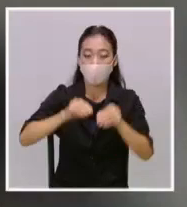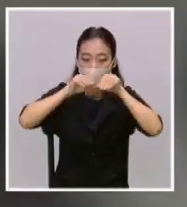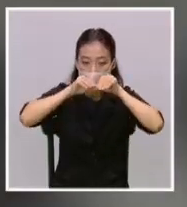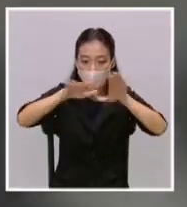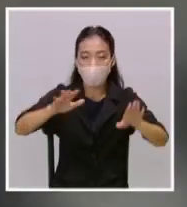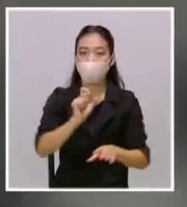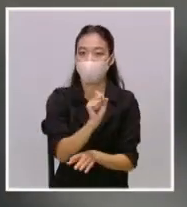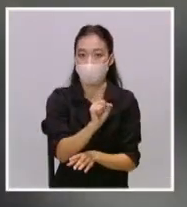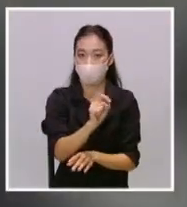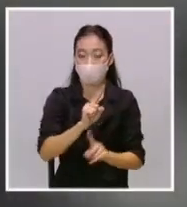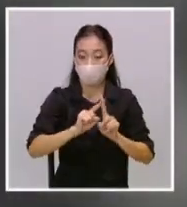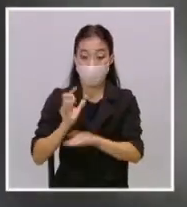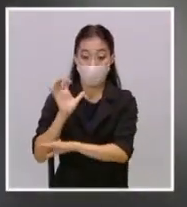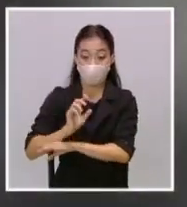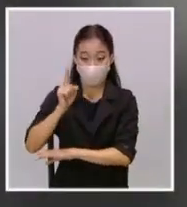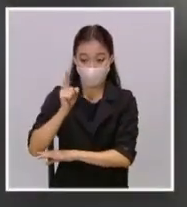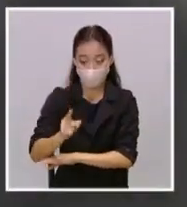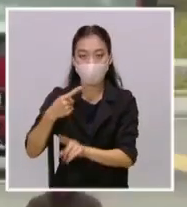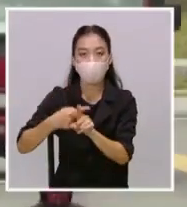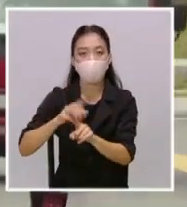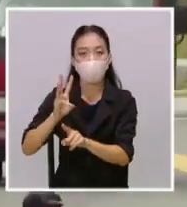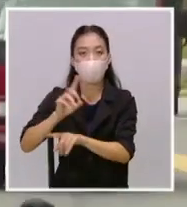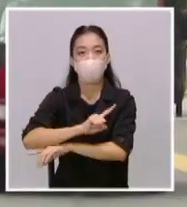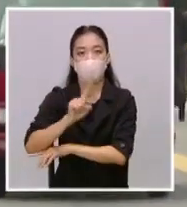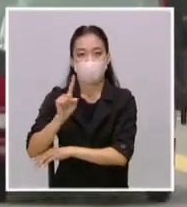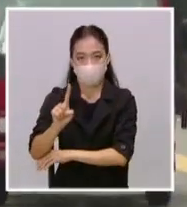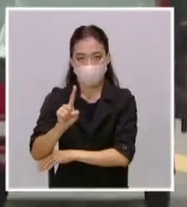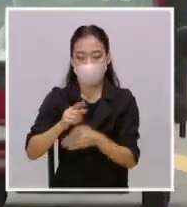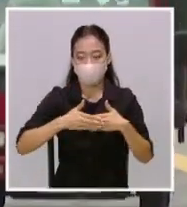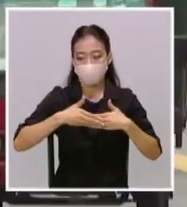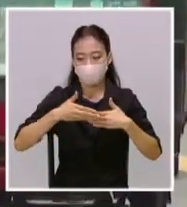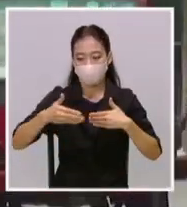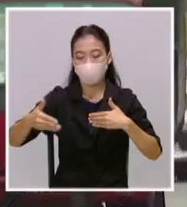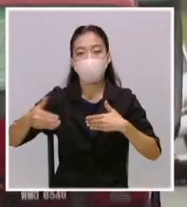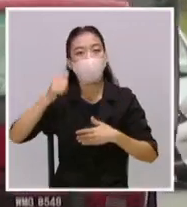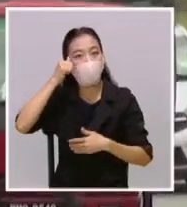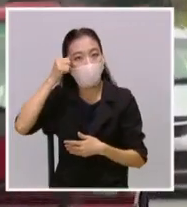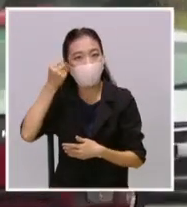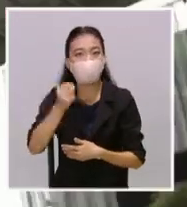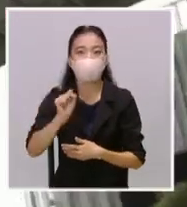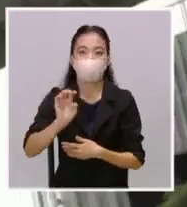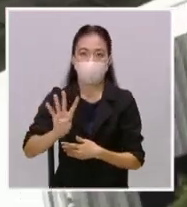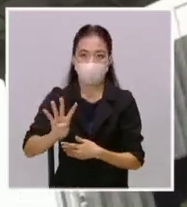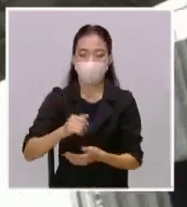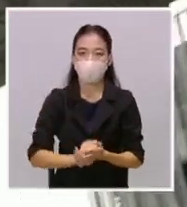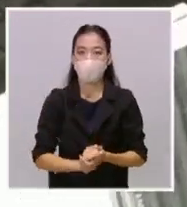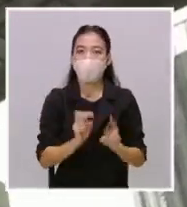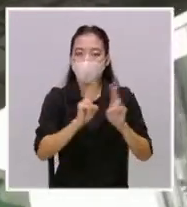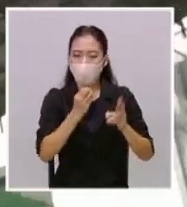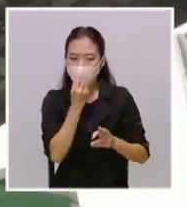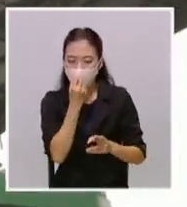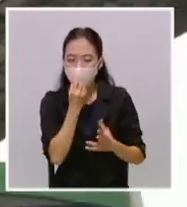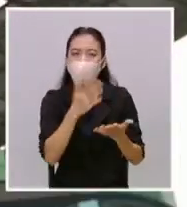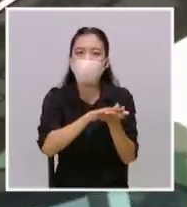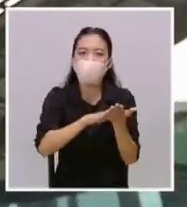ะมีผลบังคับใช้1มิถุนายนวันพรุ่งนี้ค่ะต่อเนื่องเป็นเวลา14วันห้างสรรพสินค้าทุกแห่งทั่วประเทศต้องปิ